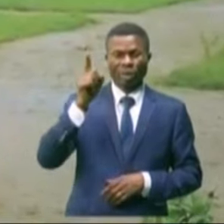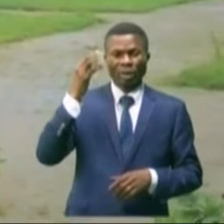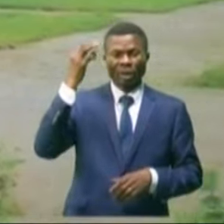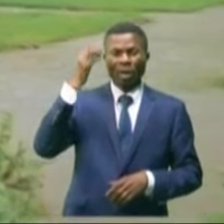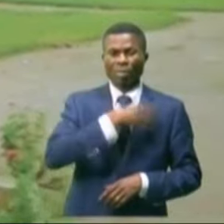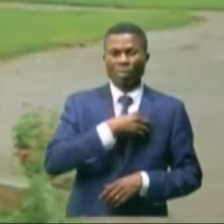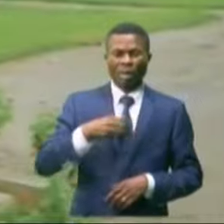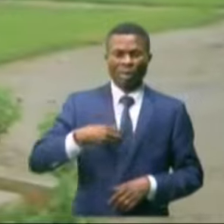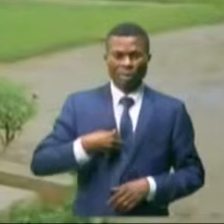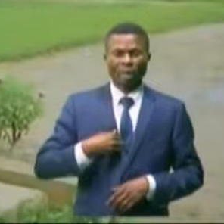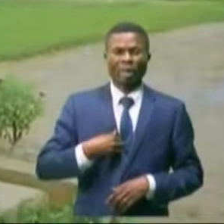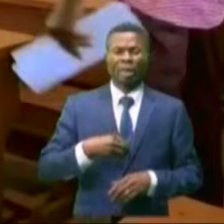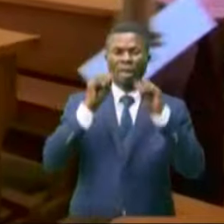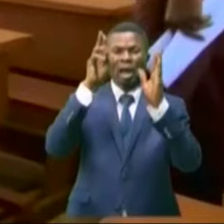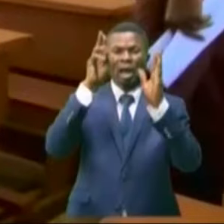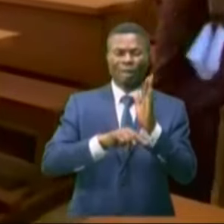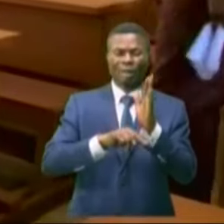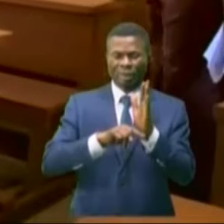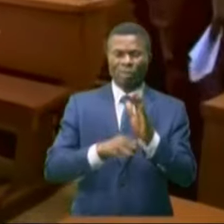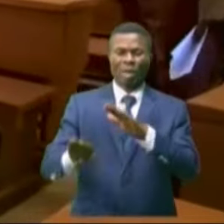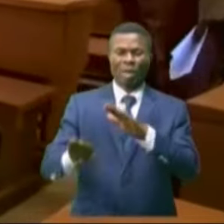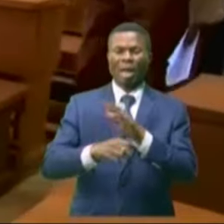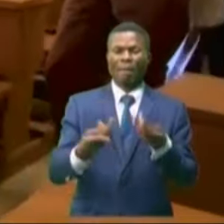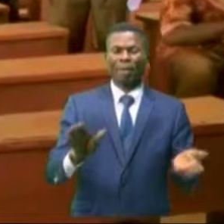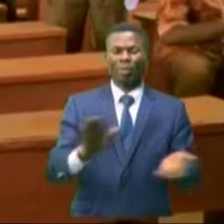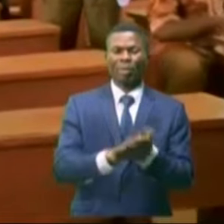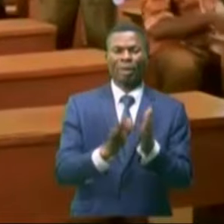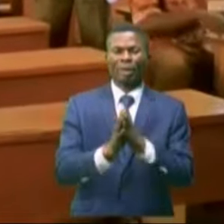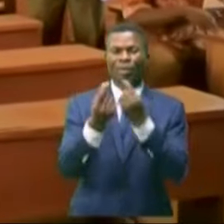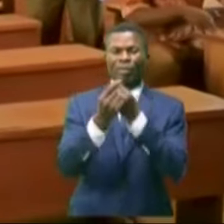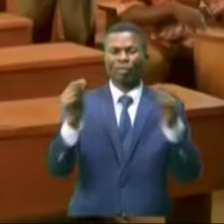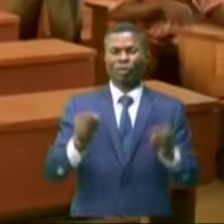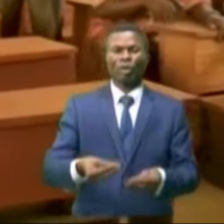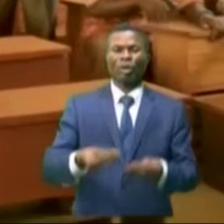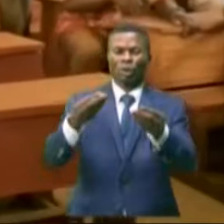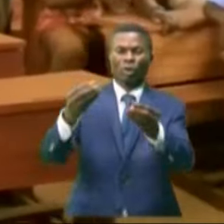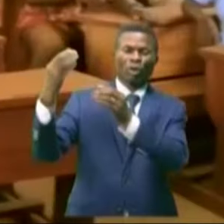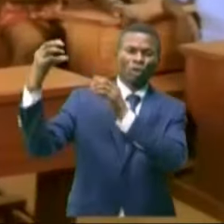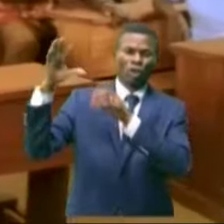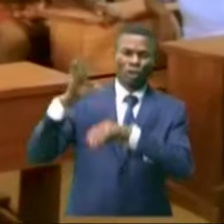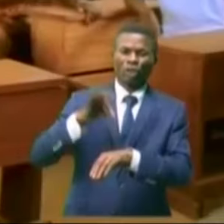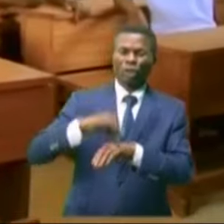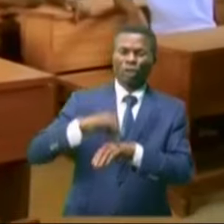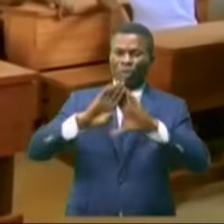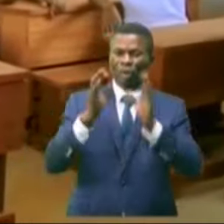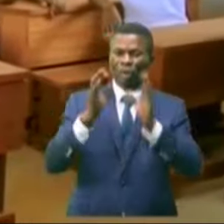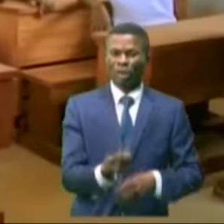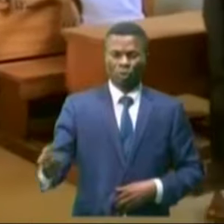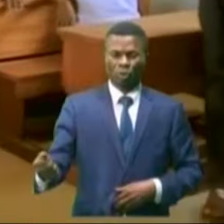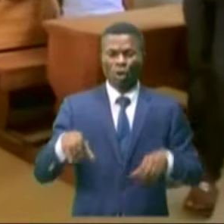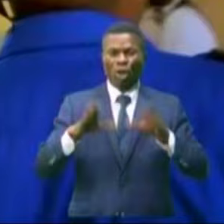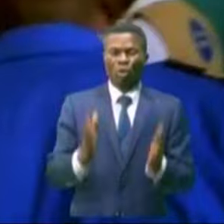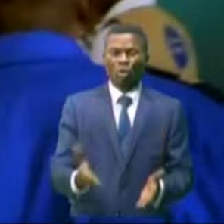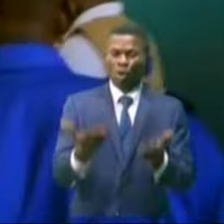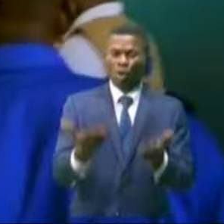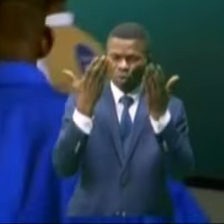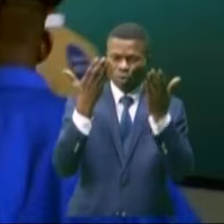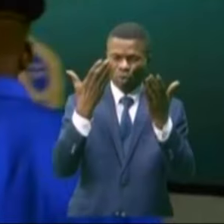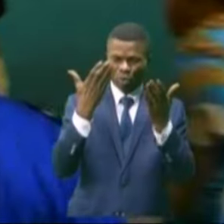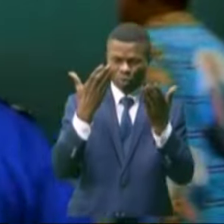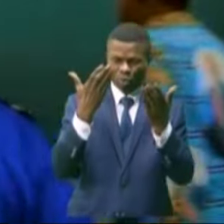la gratuité de l'enseignement des bases afin de donner la chance à tous les enfants congolais d'étudier et de